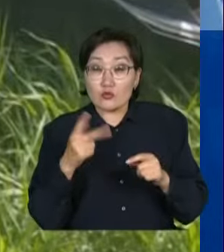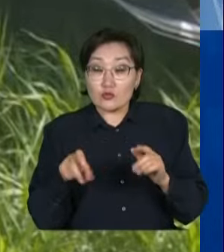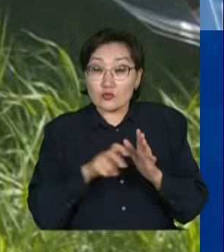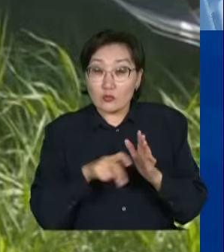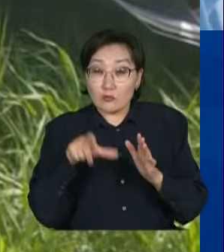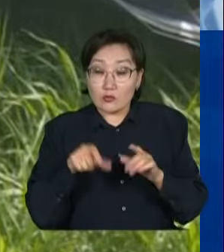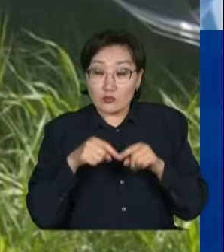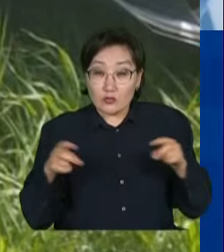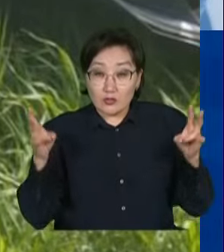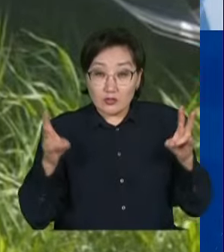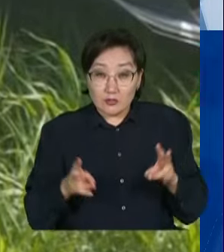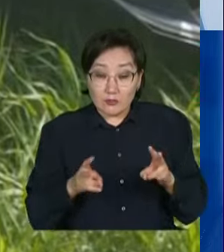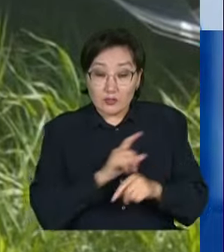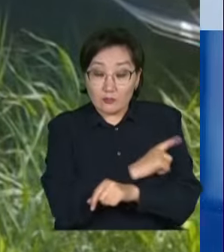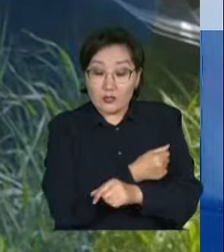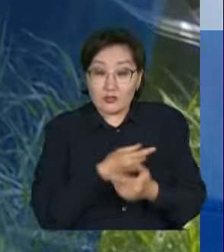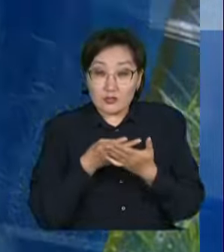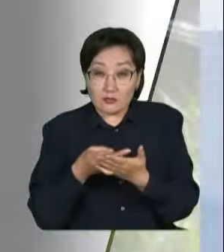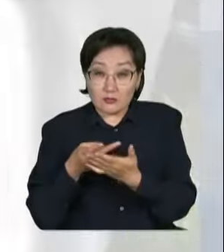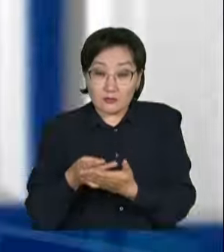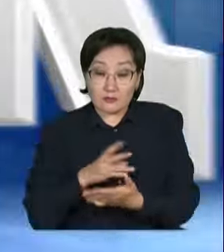жарақатымен ауруханаға жеткізілген.